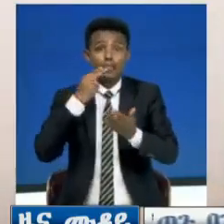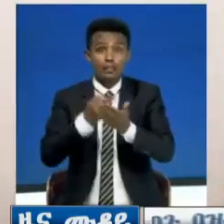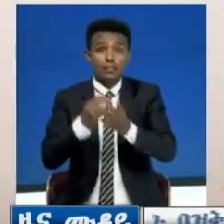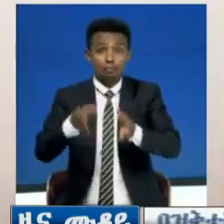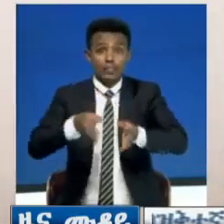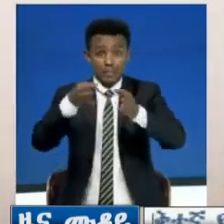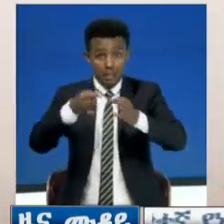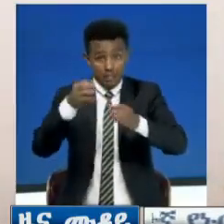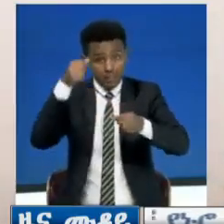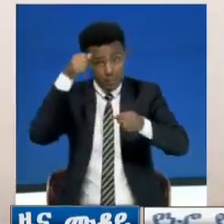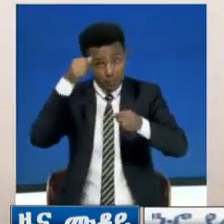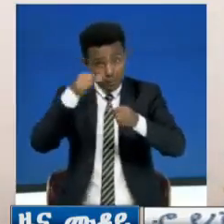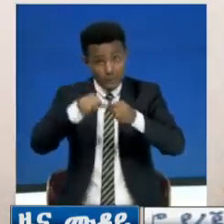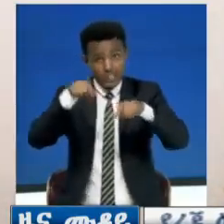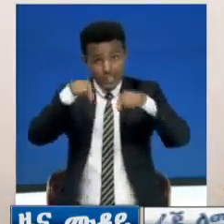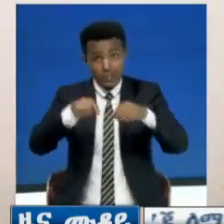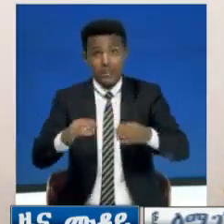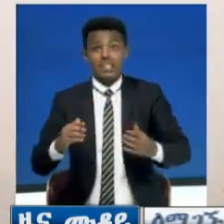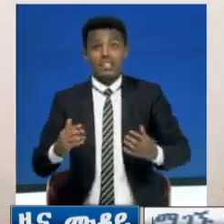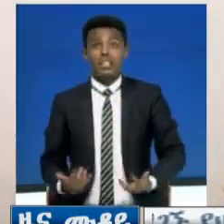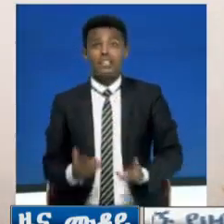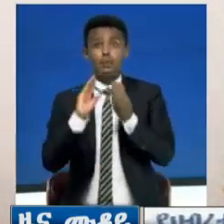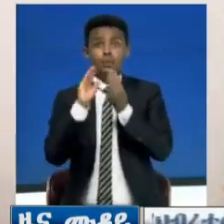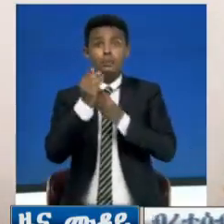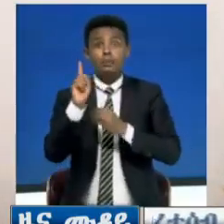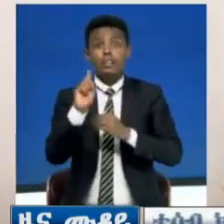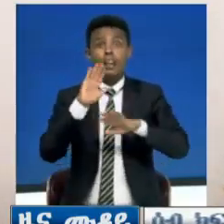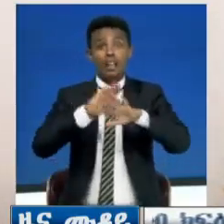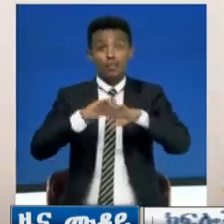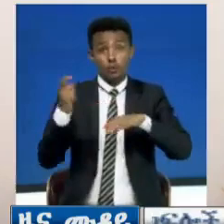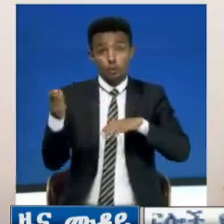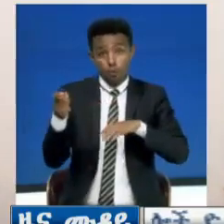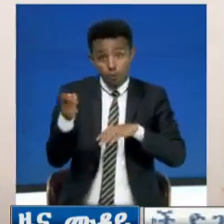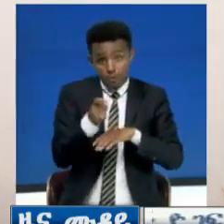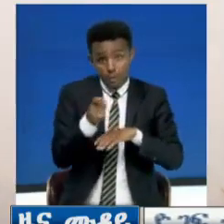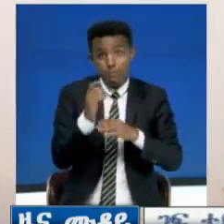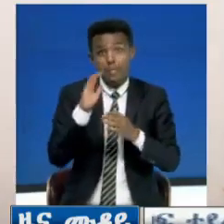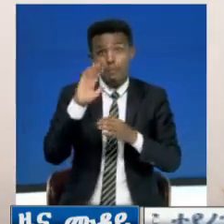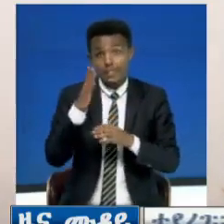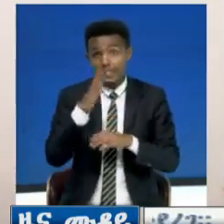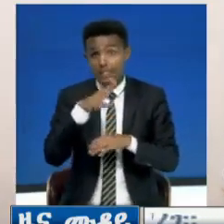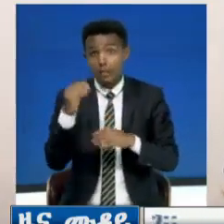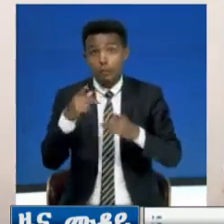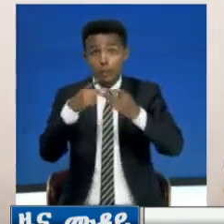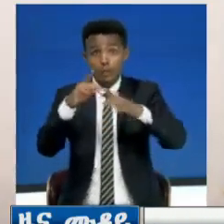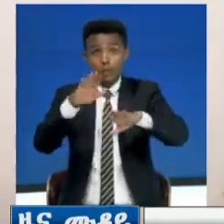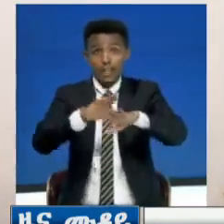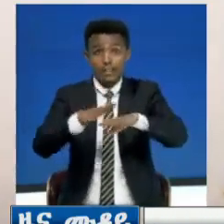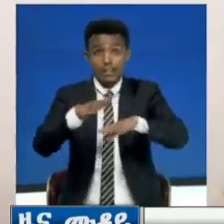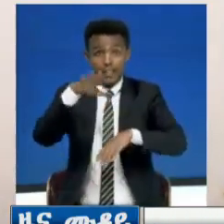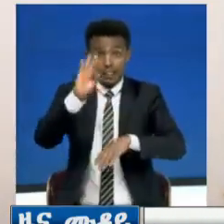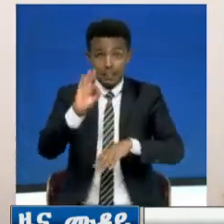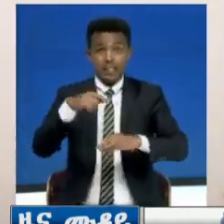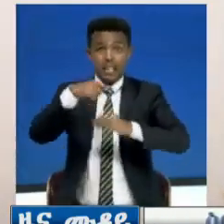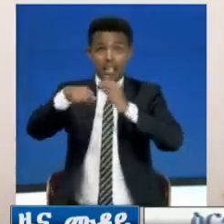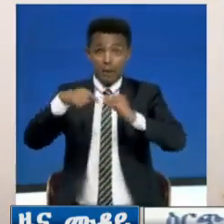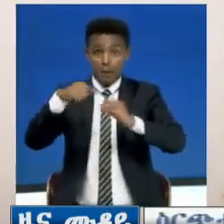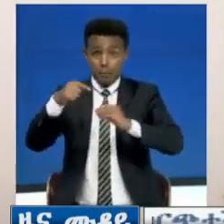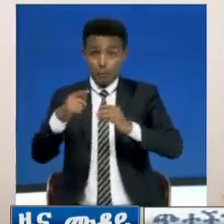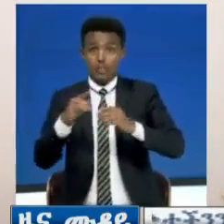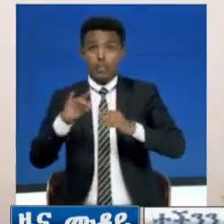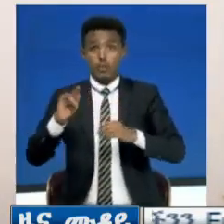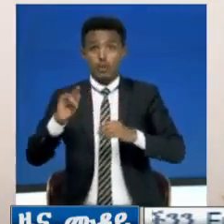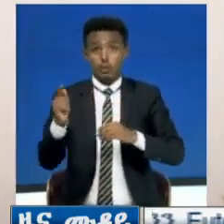የሰዓት ሁኔታ ምን ደረጃ ላይ ነው የሚለውን ለማረጋገጥ ቦታው ላይ ተገኝተናል። በዚህ መሰረትም እንግዲህ የአካባቢው ህብረተሰብና የወረዳው እንዲሁም የዞኑ የጸጥታ